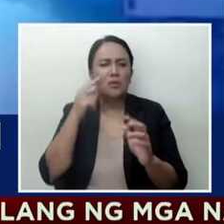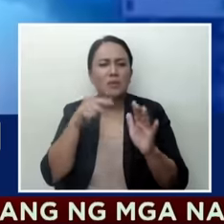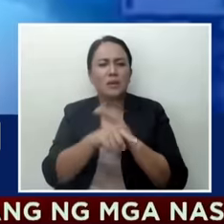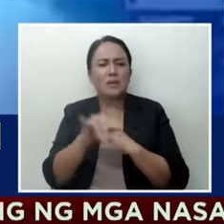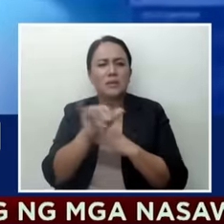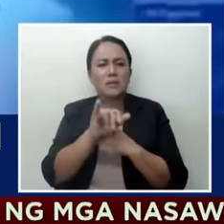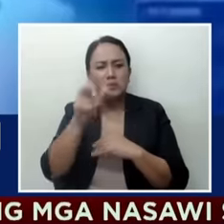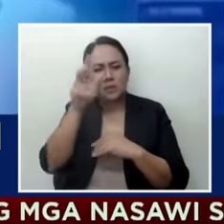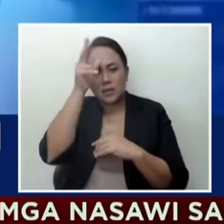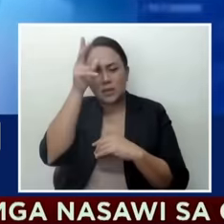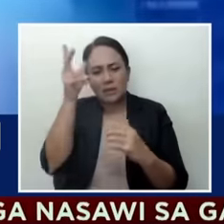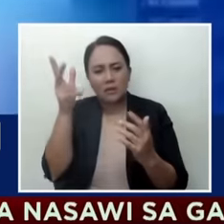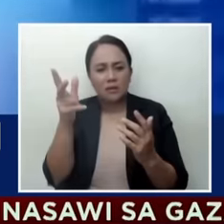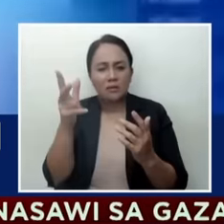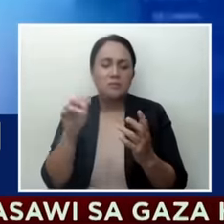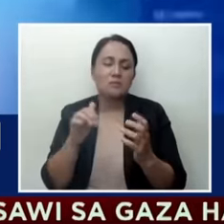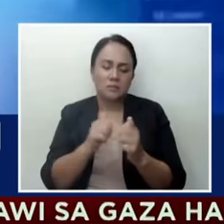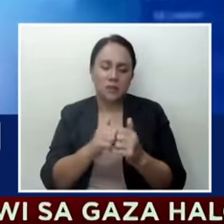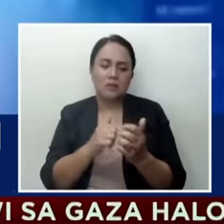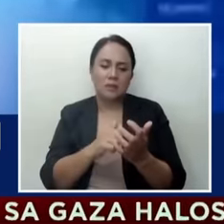That's